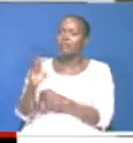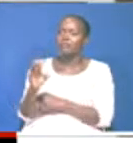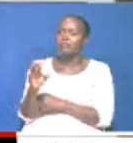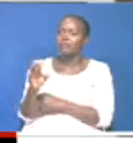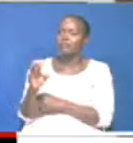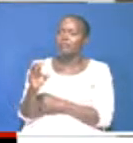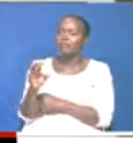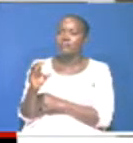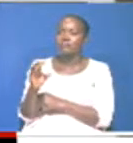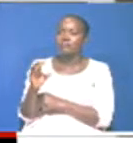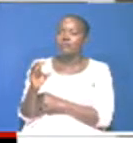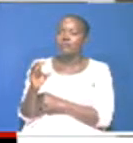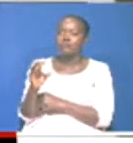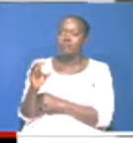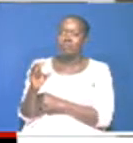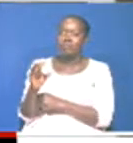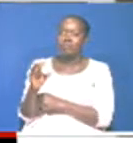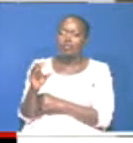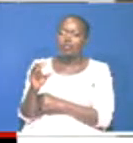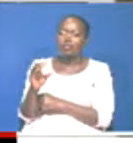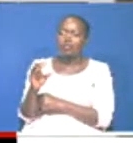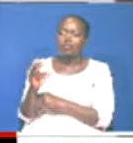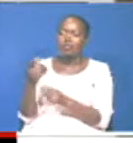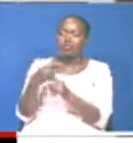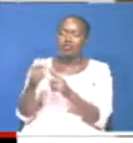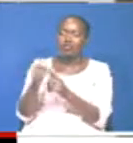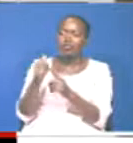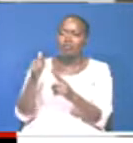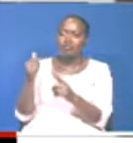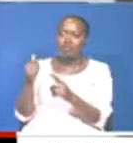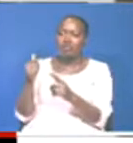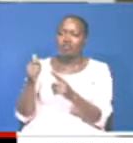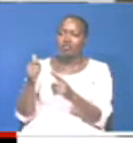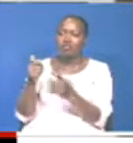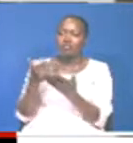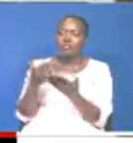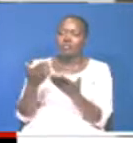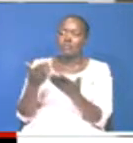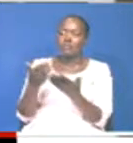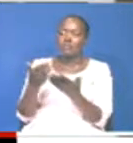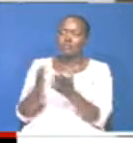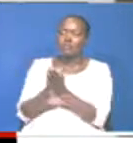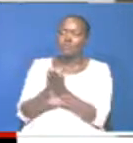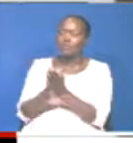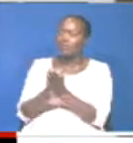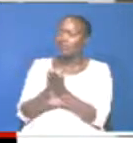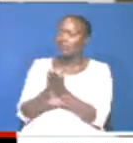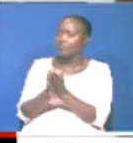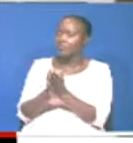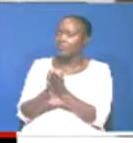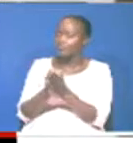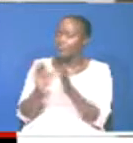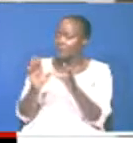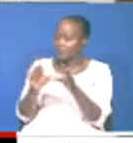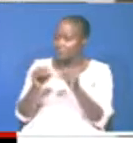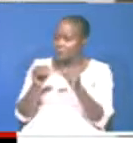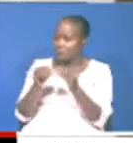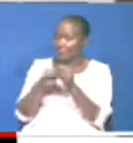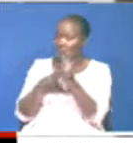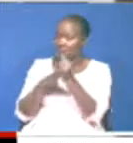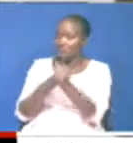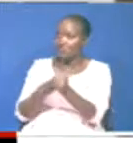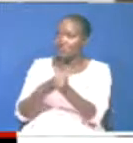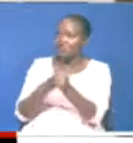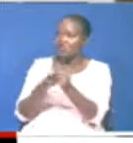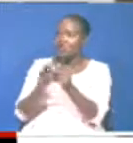na kuto muidhinisha. Katika kudumisha uamuzi huo, George Murugu aliyeongoza kikao cha jopo